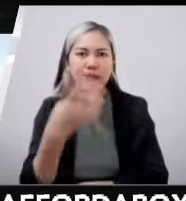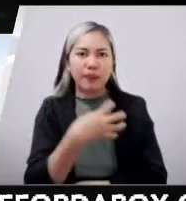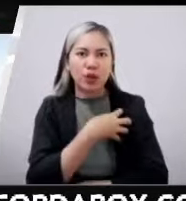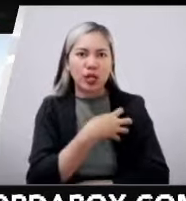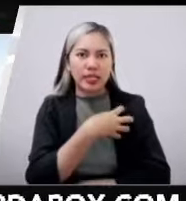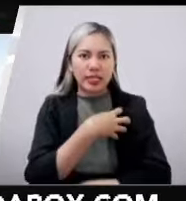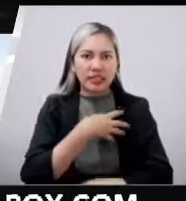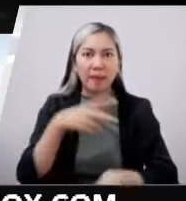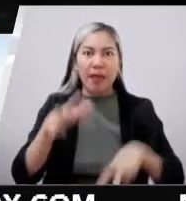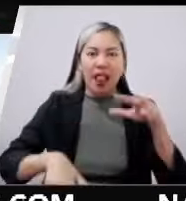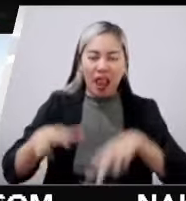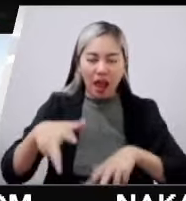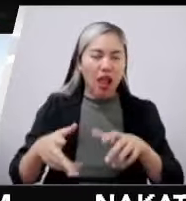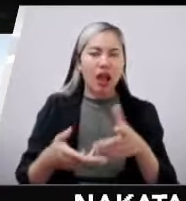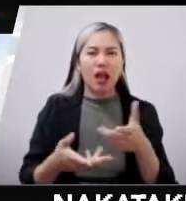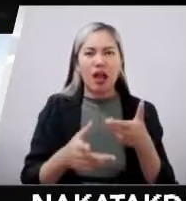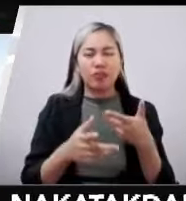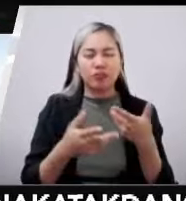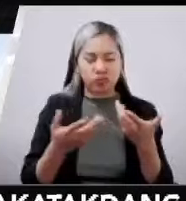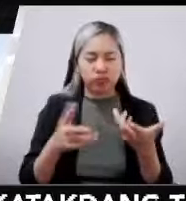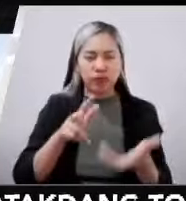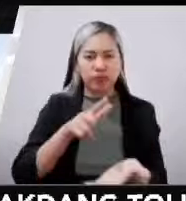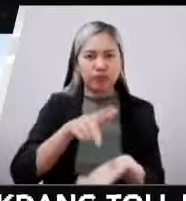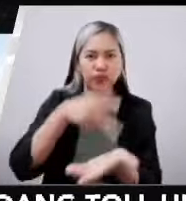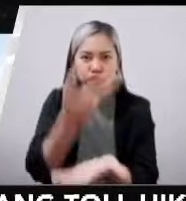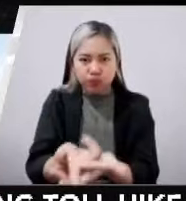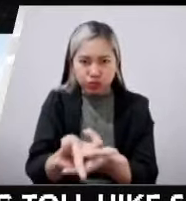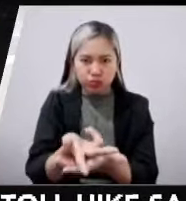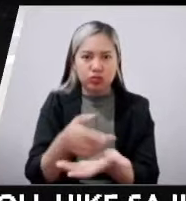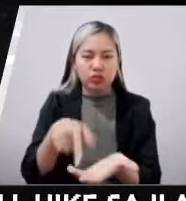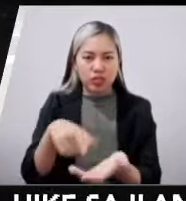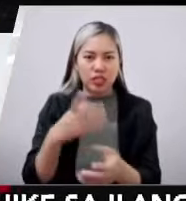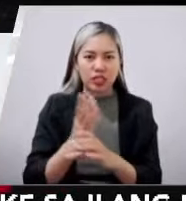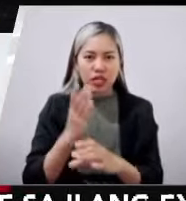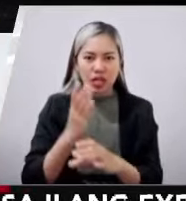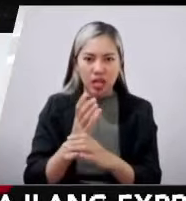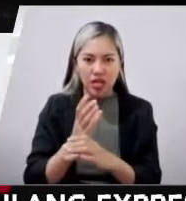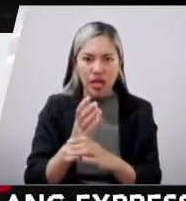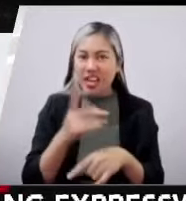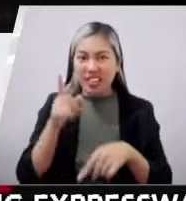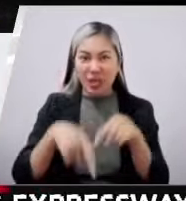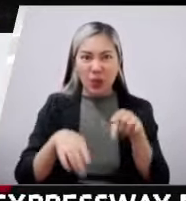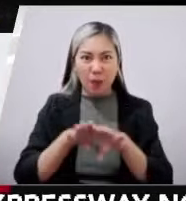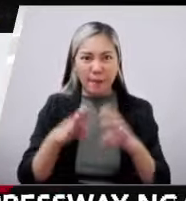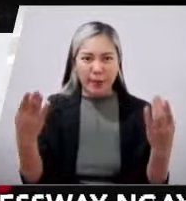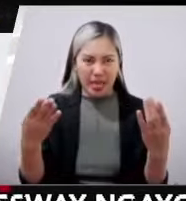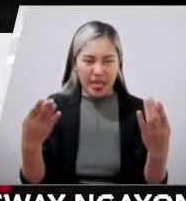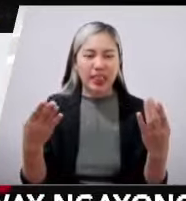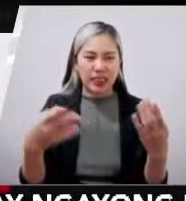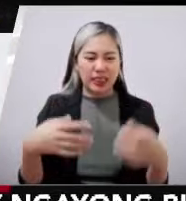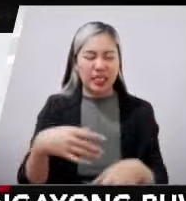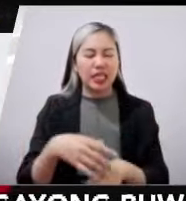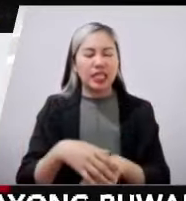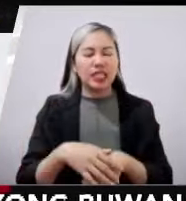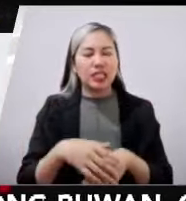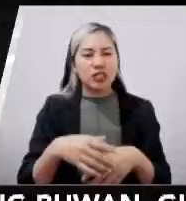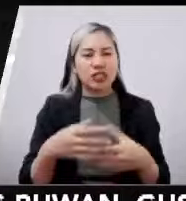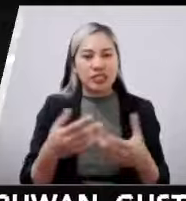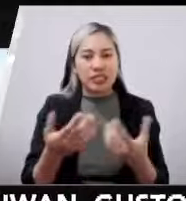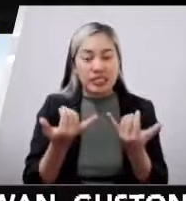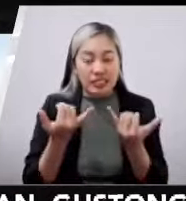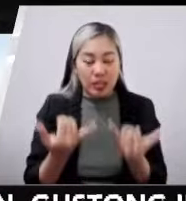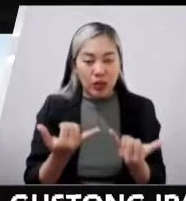sasakyan. Ayon sa pulisya, nang tumaob ang sasakyan, hindi mabuksan ang mga pintuan. Doon na raw sapilit ang binutas ng mga suspect